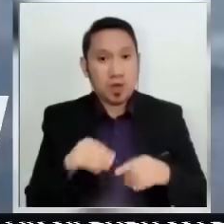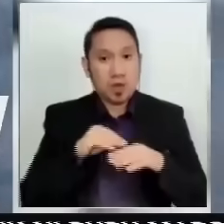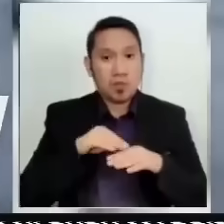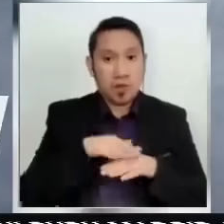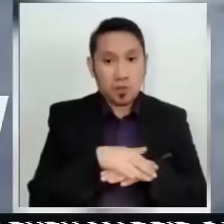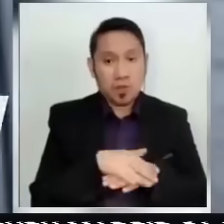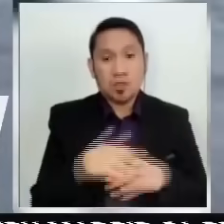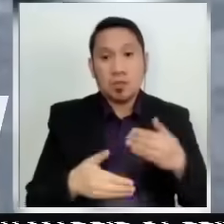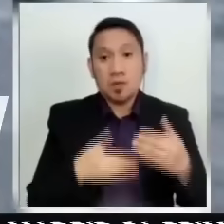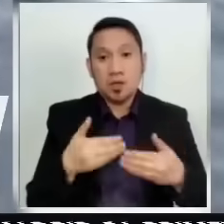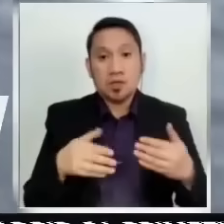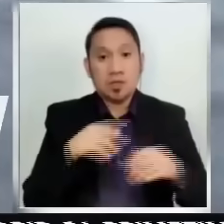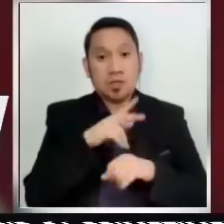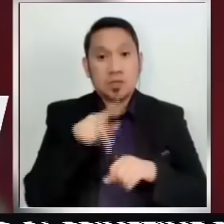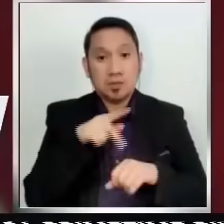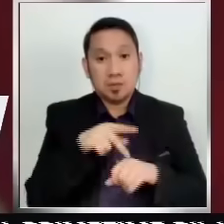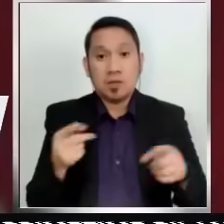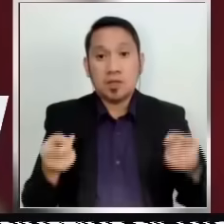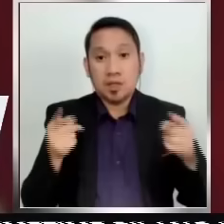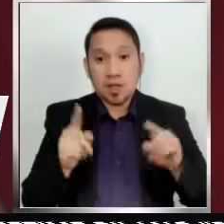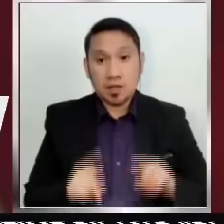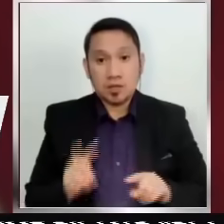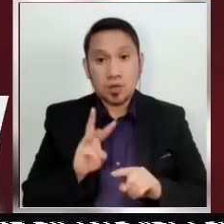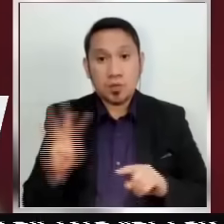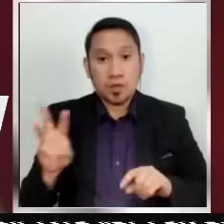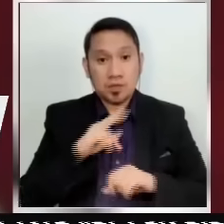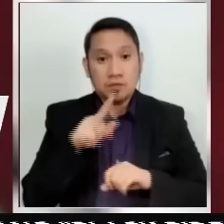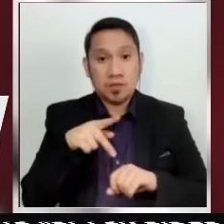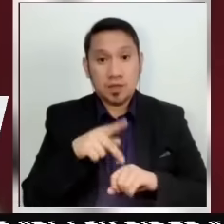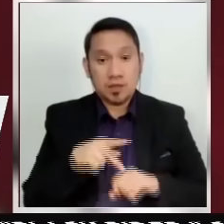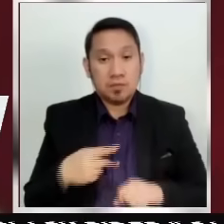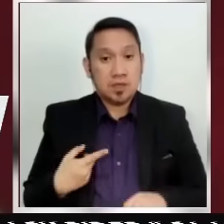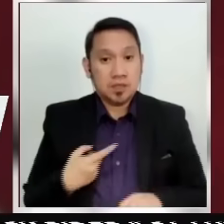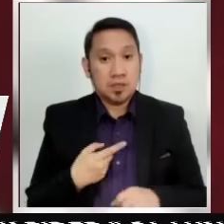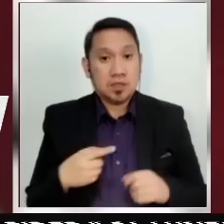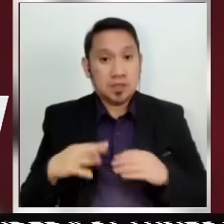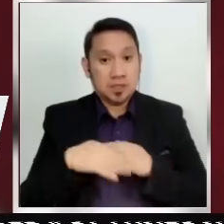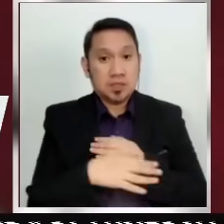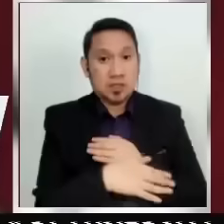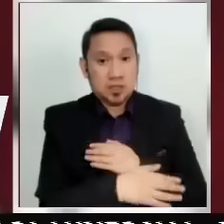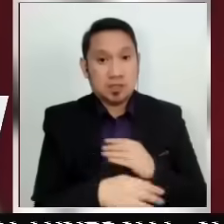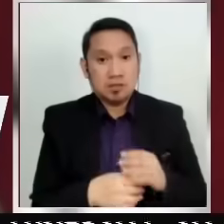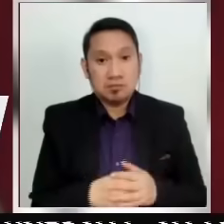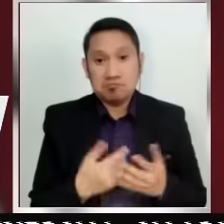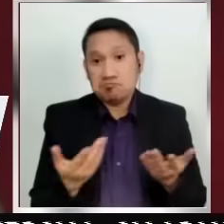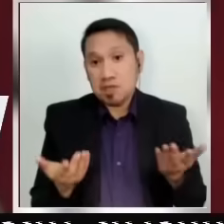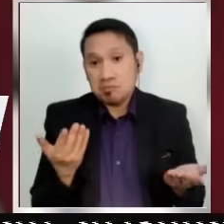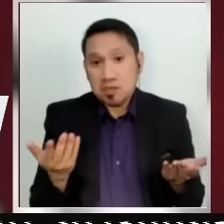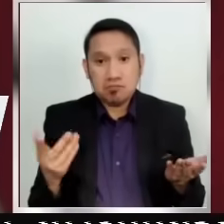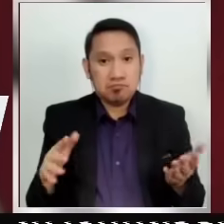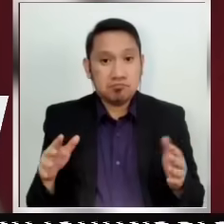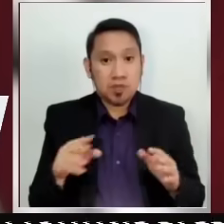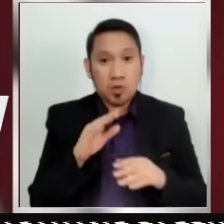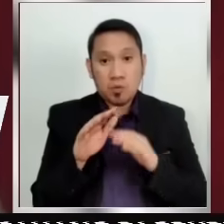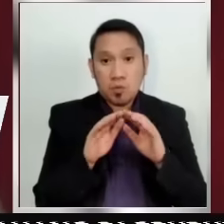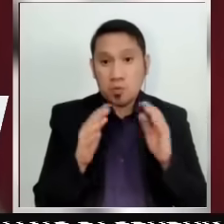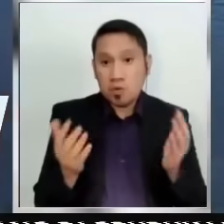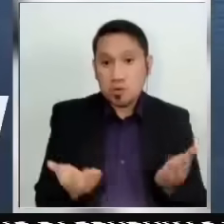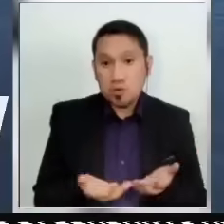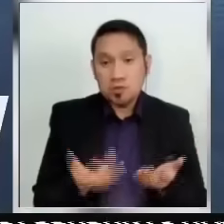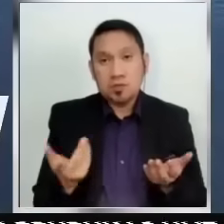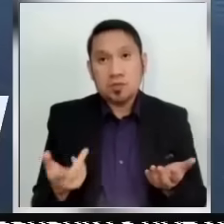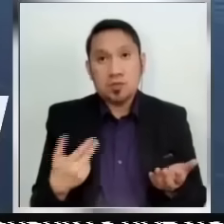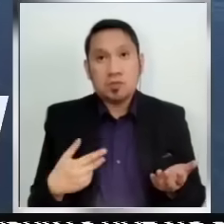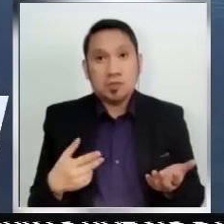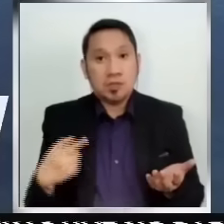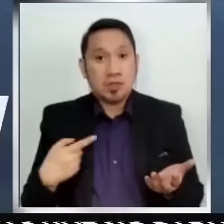sa nangyayari sa West Philippine Sea. Siguro nasasaktan lang sila dahil nalalaman ng maraming tao sa buong mundo kung ano ang mga kamalian na kanilang ginagawa.